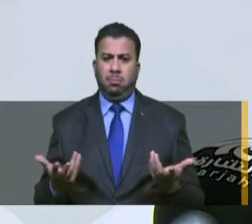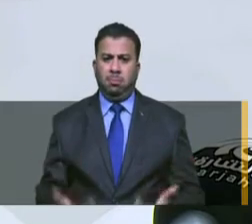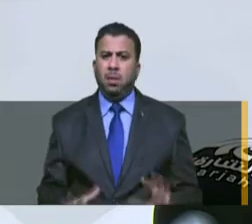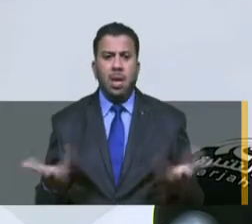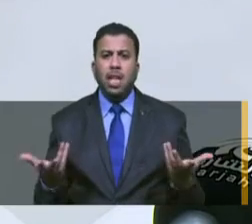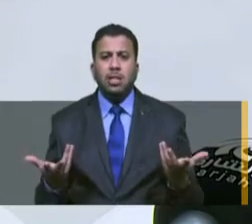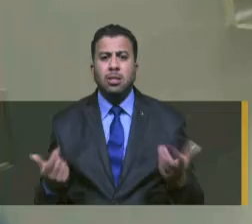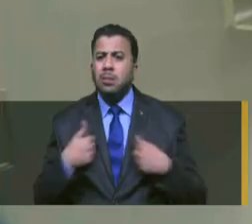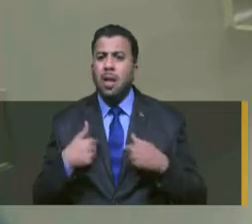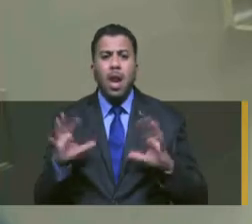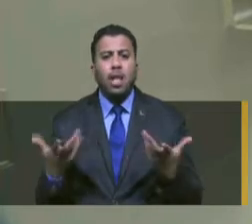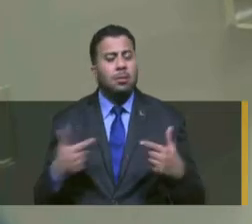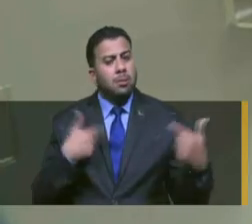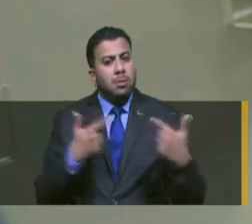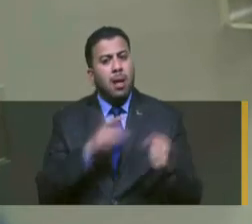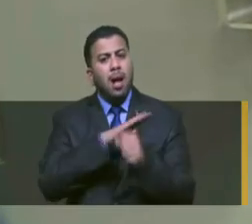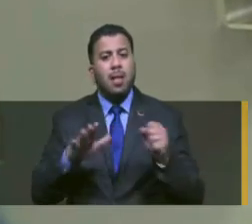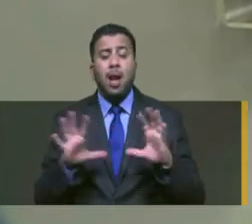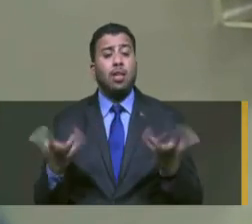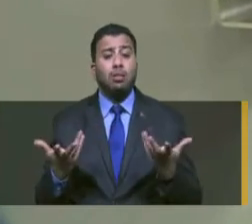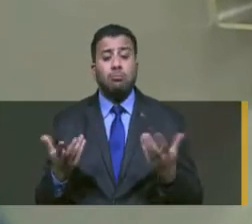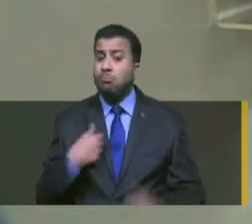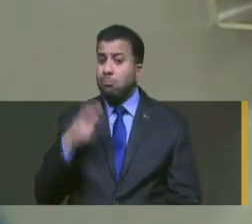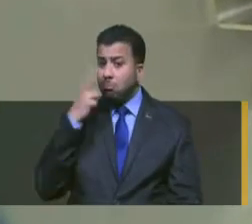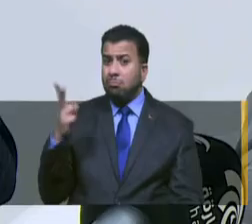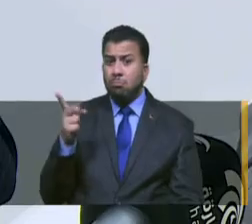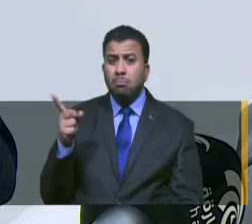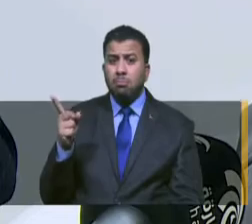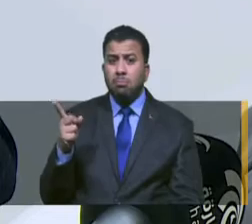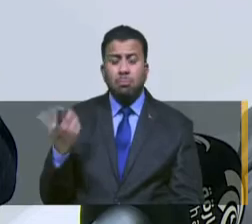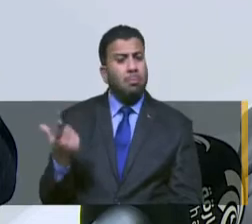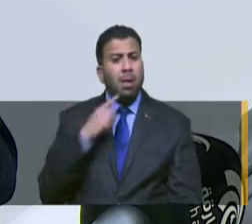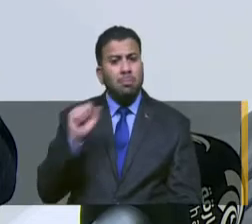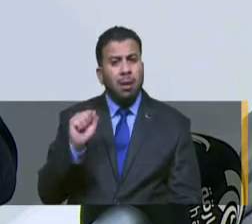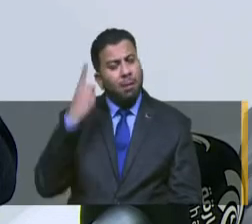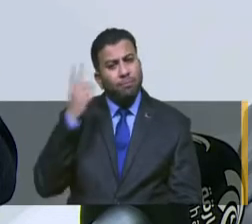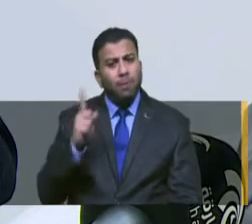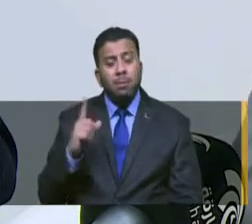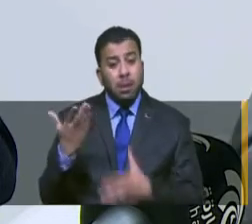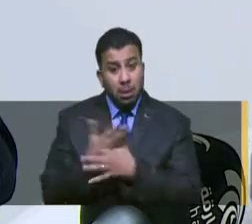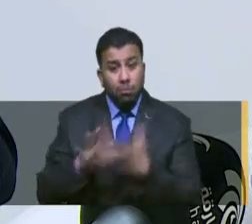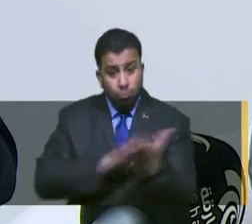ليش نحن اللي نقتل بعض؟ هل هذا يحدث بدون دمار؟ لا،